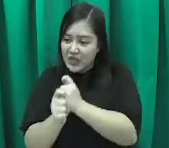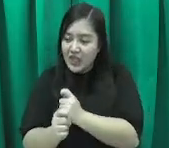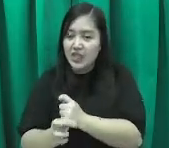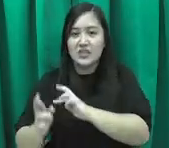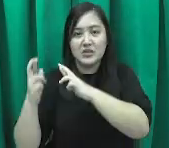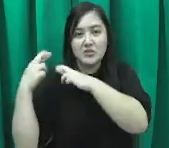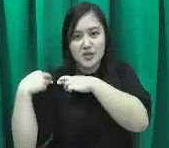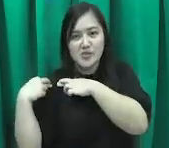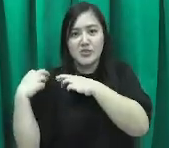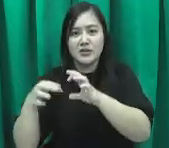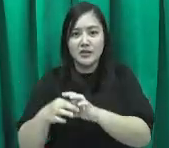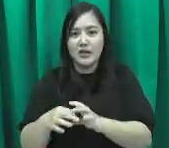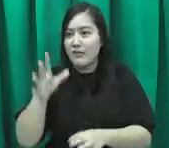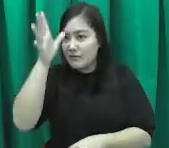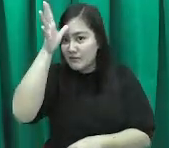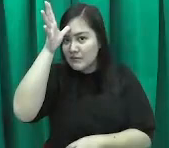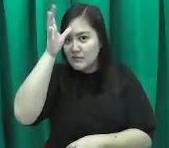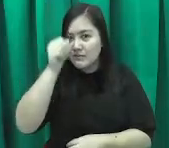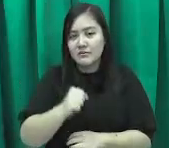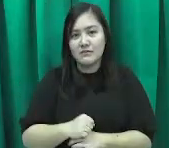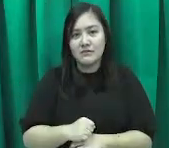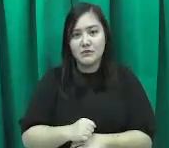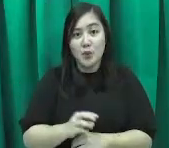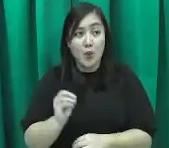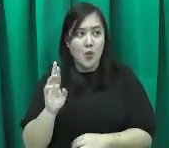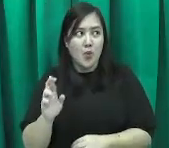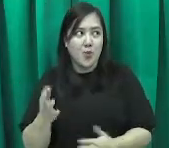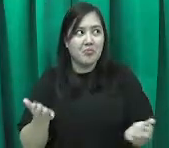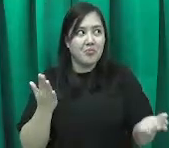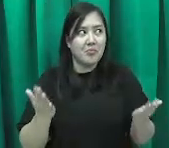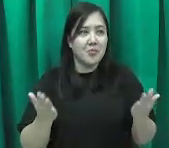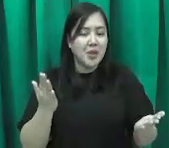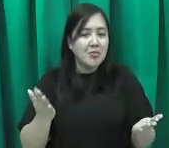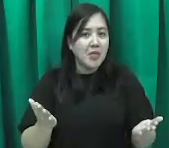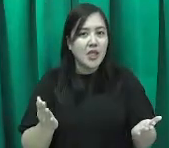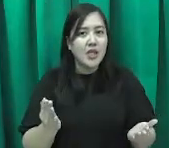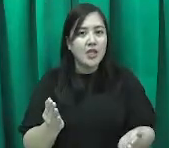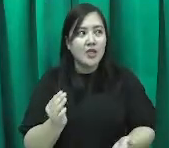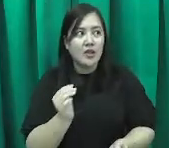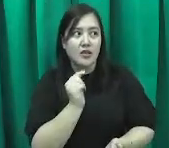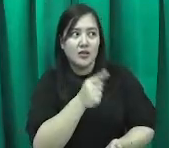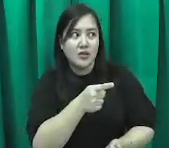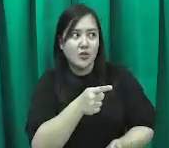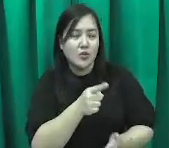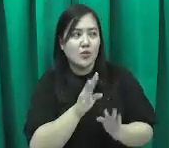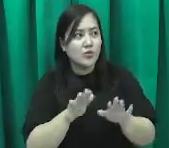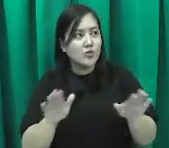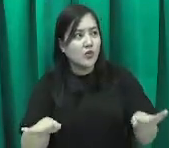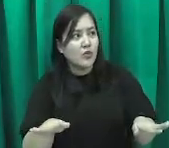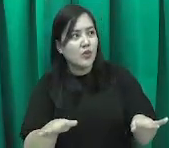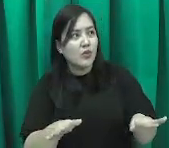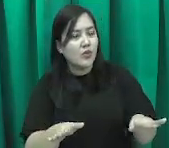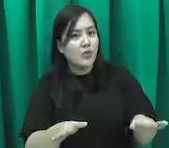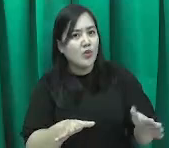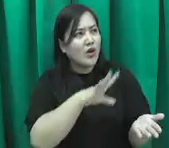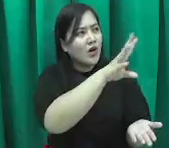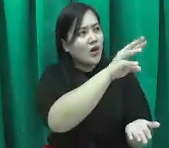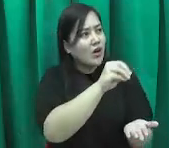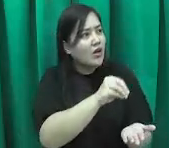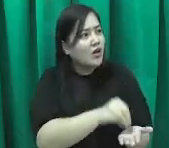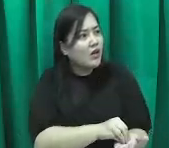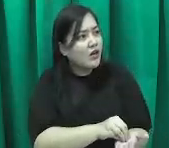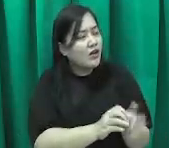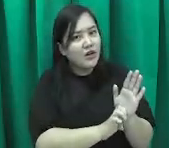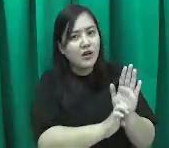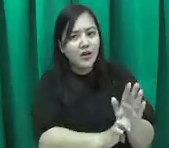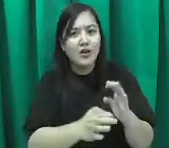confused. Ito pala ang dapat kong gawin sa asawa ko. Dapat bilang babae. Bida-bida rin ako. Bida-bida. Dapat hindi ako